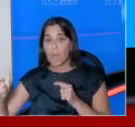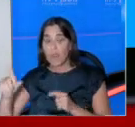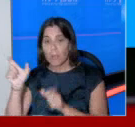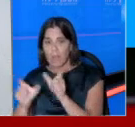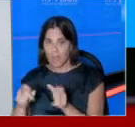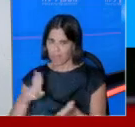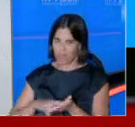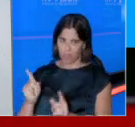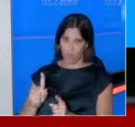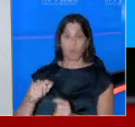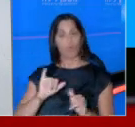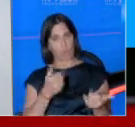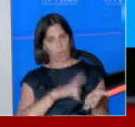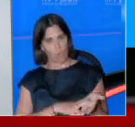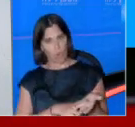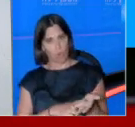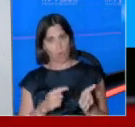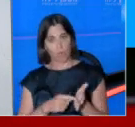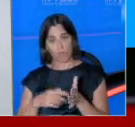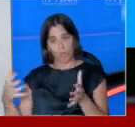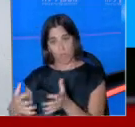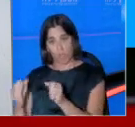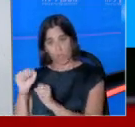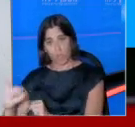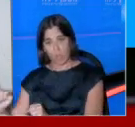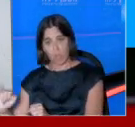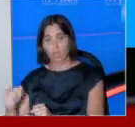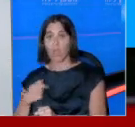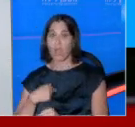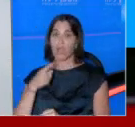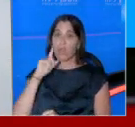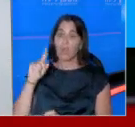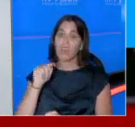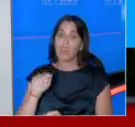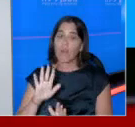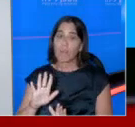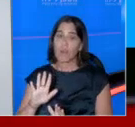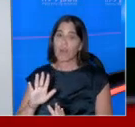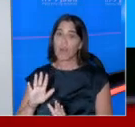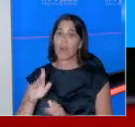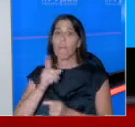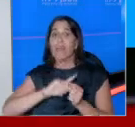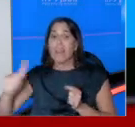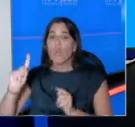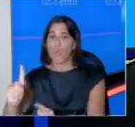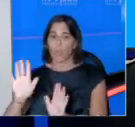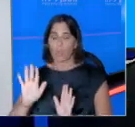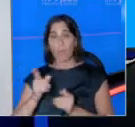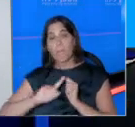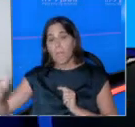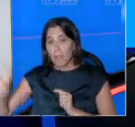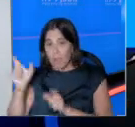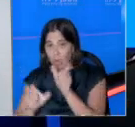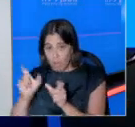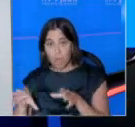לא נכון. עכשיו, מה שמאוד נכון, כי כמו שימין בלוק הימין, הוא עומד מאחור, אתה יודע מה? אתה יודע מה? מיליון איש. אתרה. בסדר? מיליון